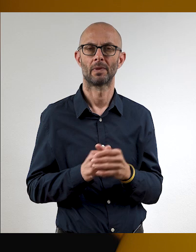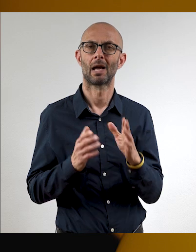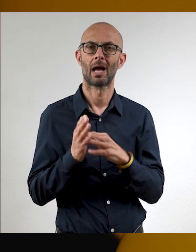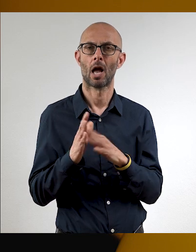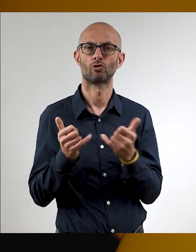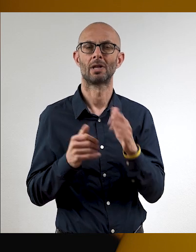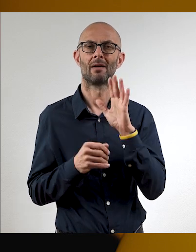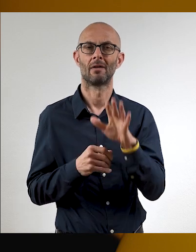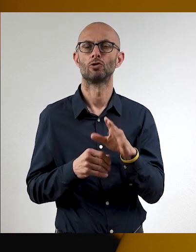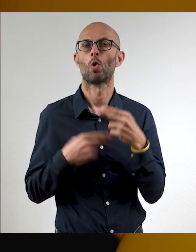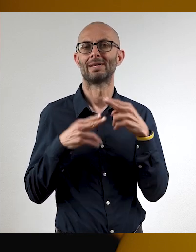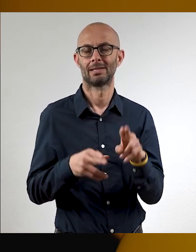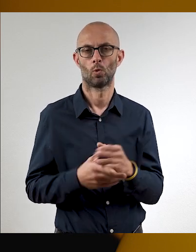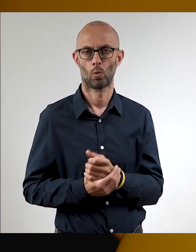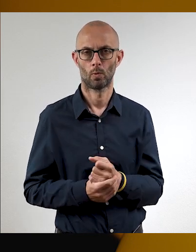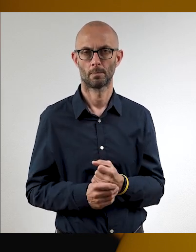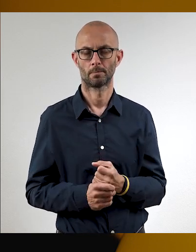Kakšen je vaš odziv?